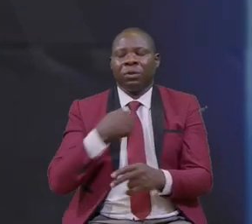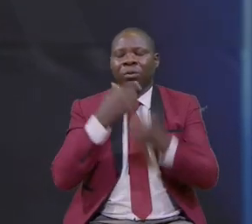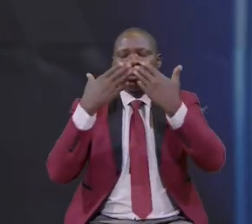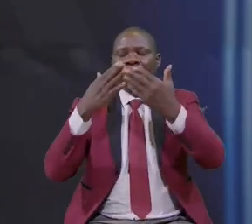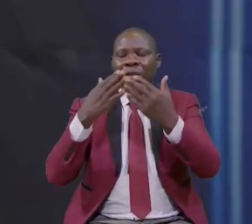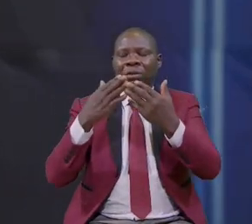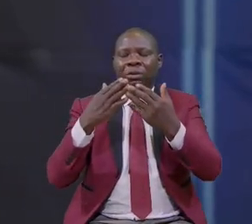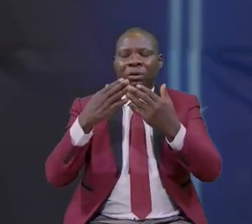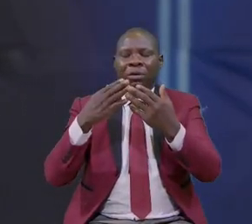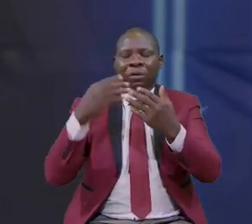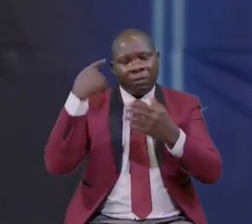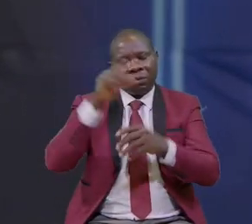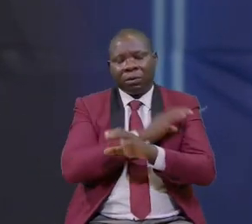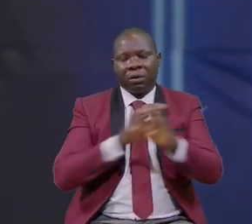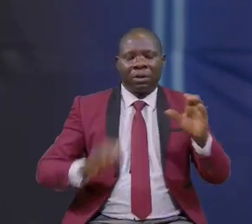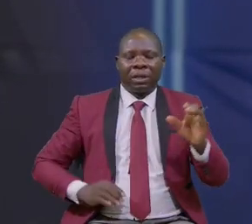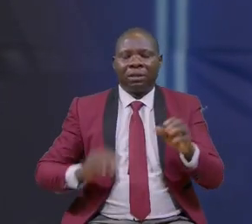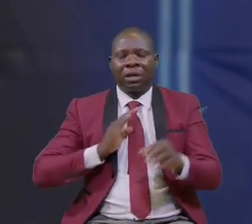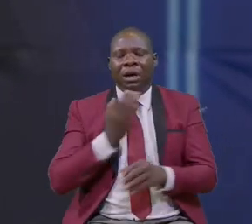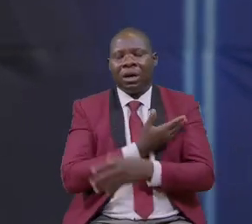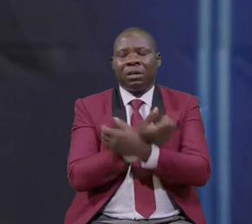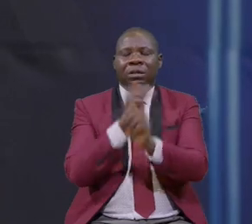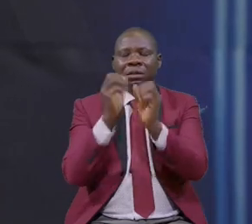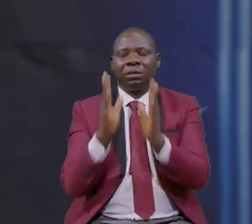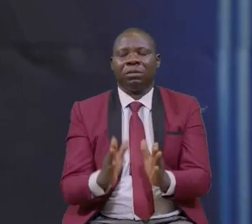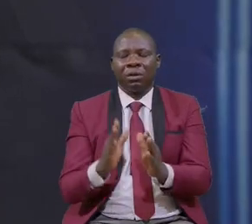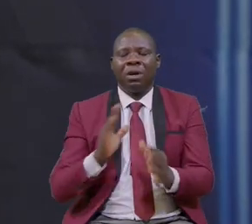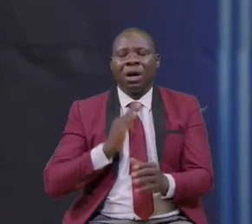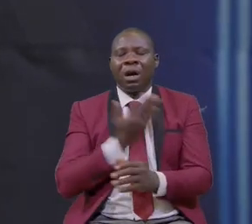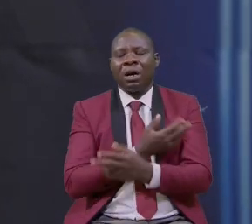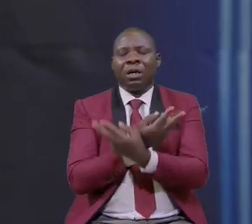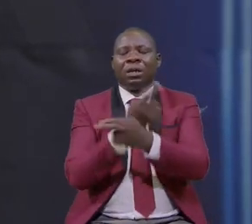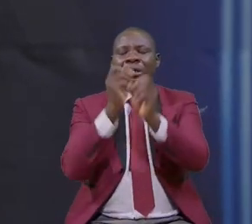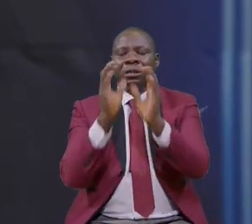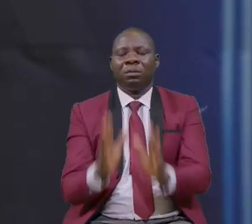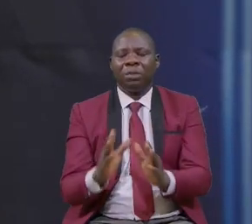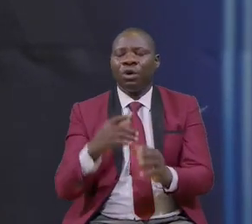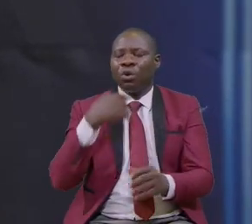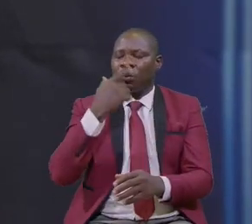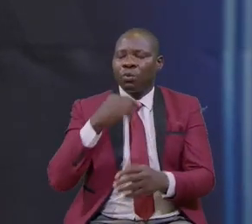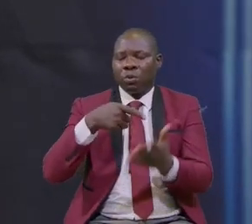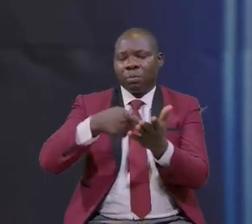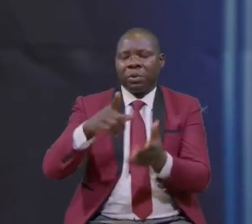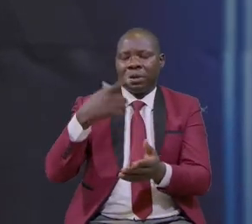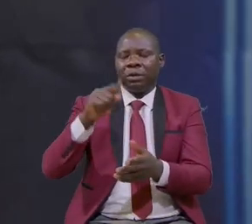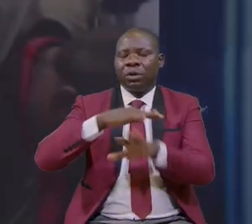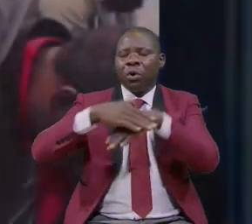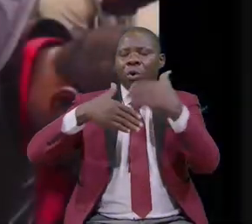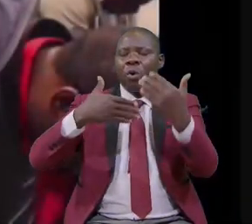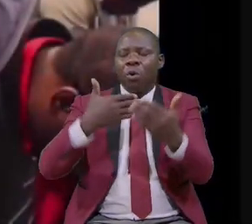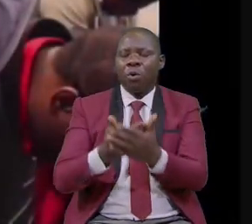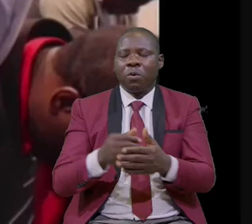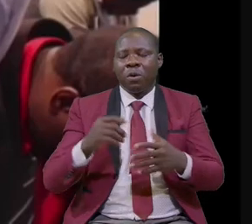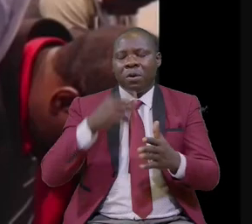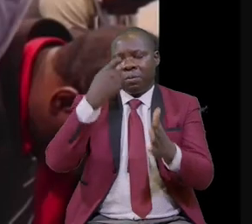te remercions pour Christ, notre Sauveur, notre Rédempteur, qui a payé tout le prix